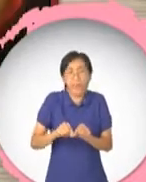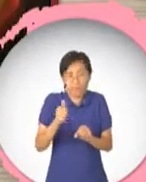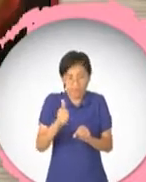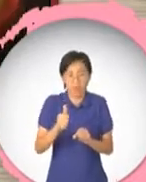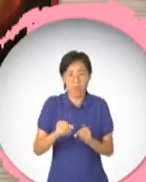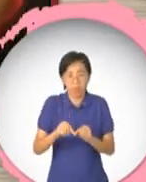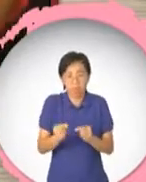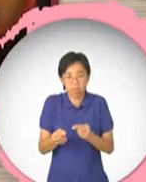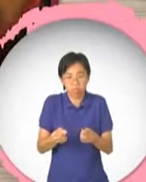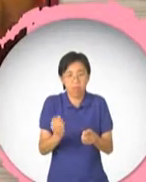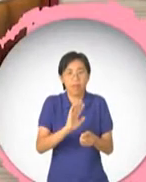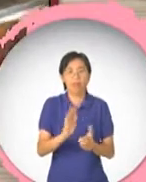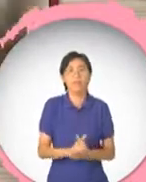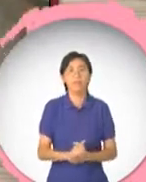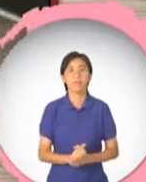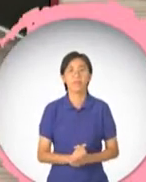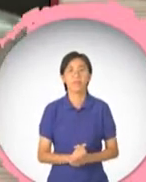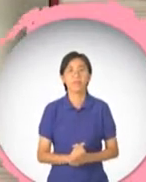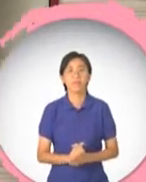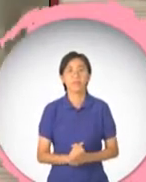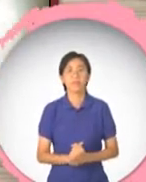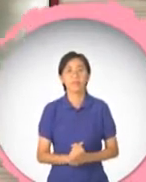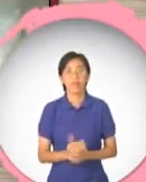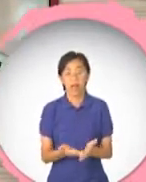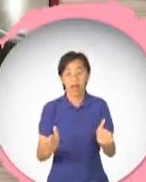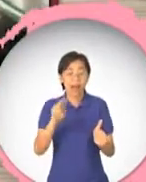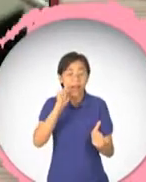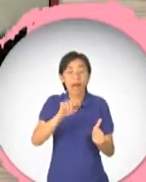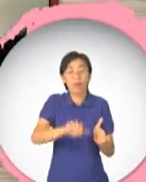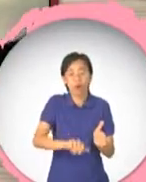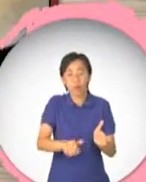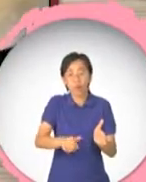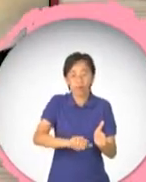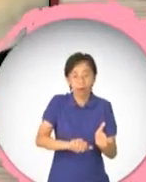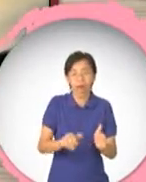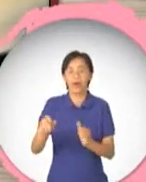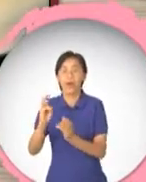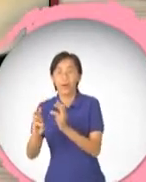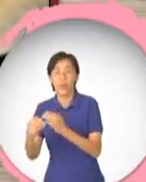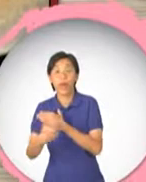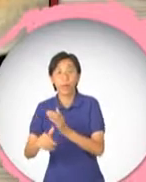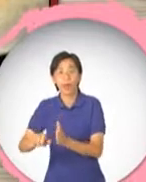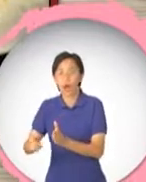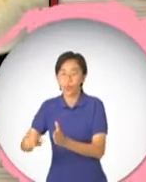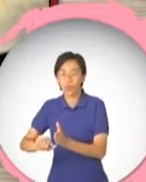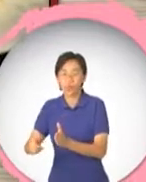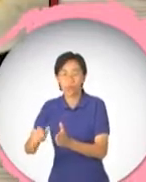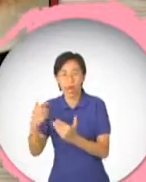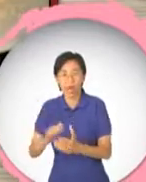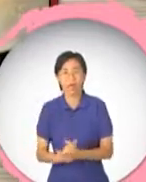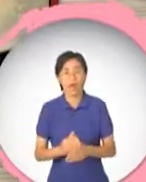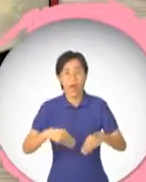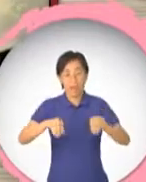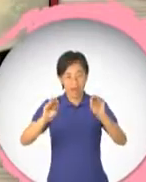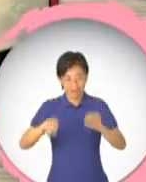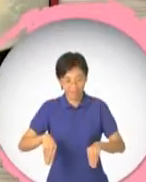ากนั้นเราก็จะมาคลุกน้ำแล้วก็คลุกเกล็ดขนมปังเลยค่ะ แล้วนี้เราต้องเอาไปทำอะไรต่อครับ ก็ครบแล้วเดี๋ยวเราก็คลุมด้วยแผ่นพลาสติกนะคะแล้วเราก็